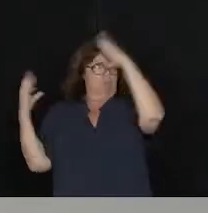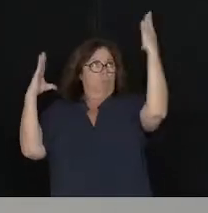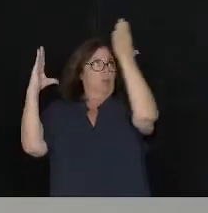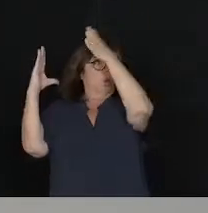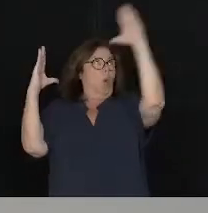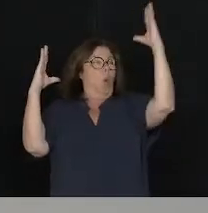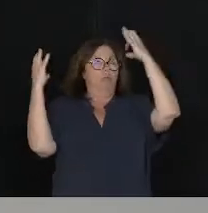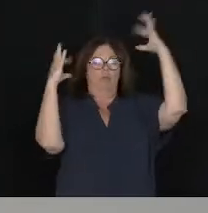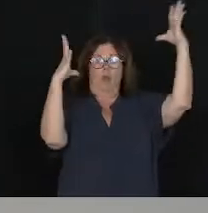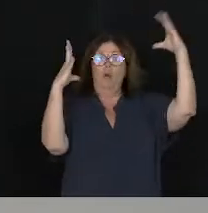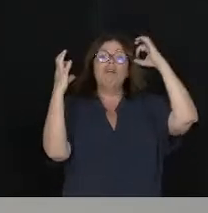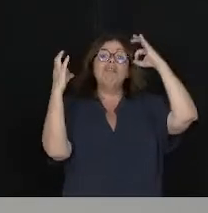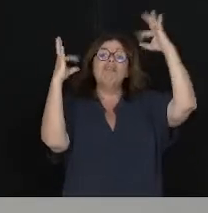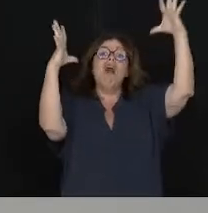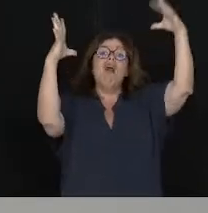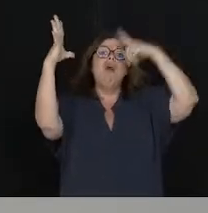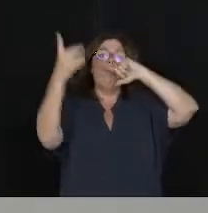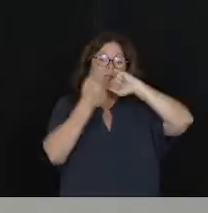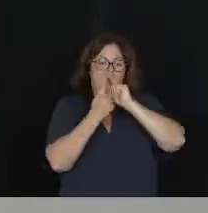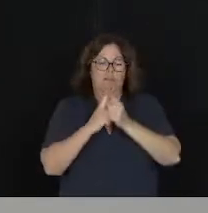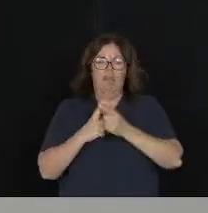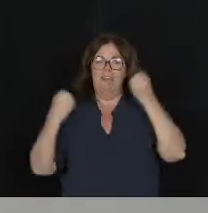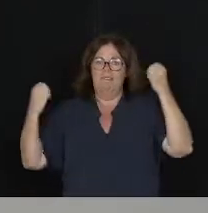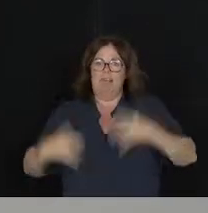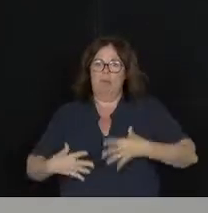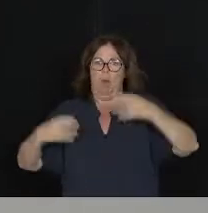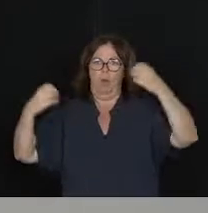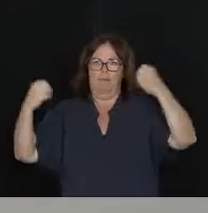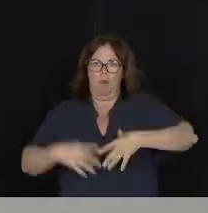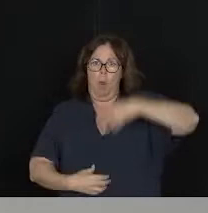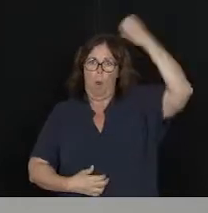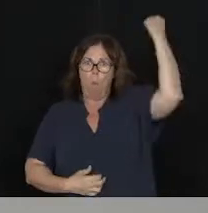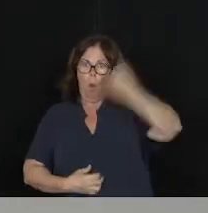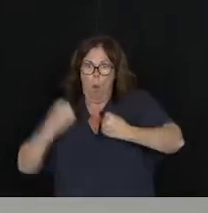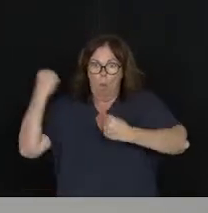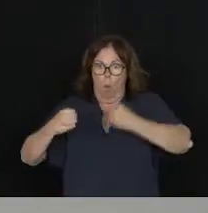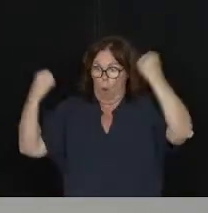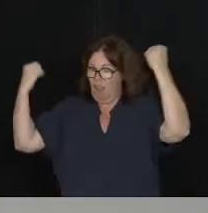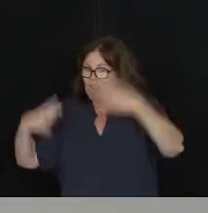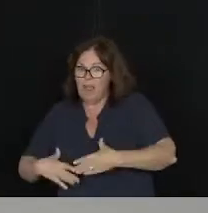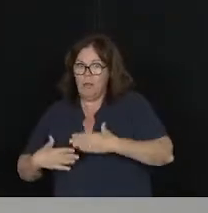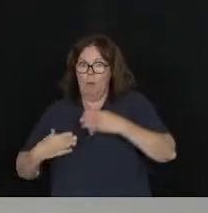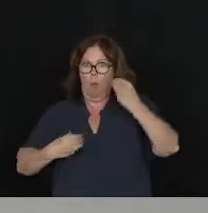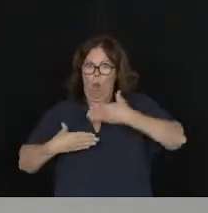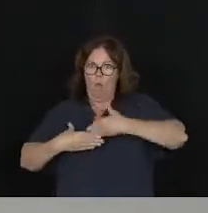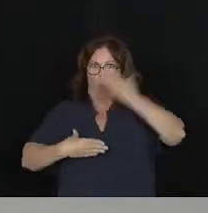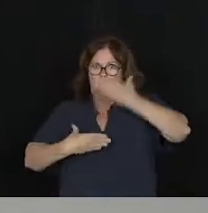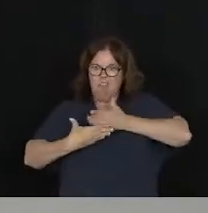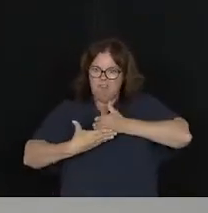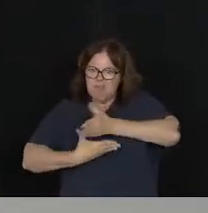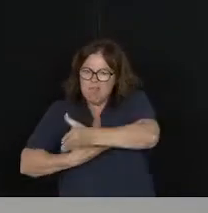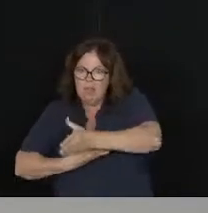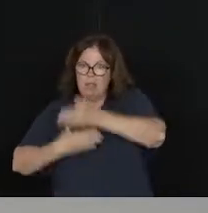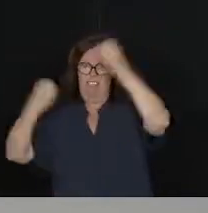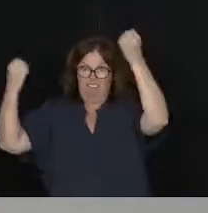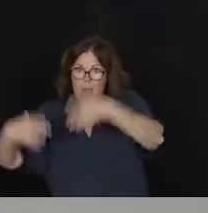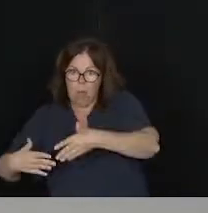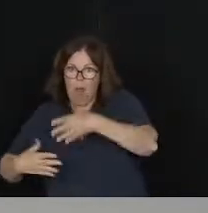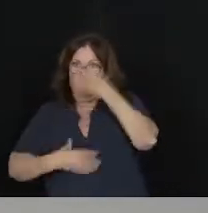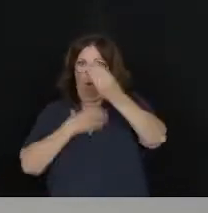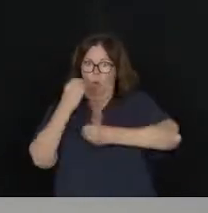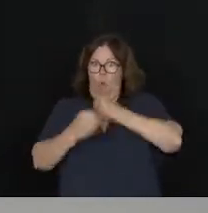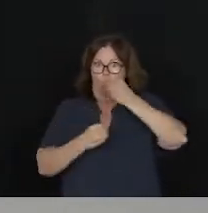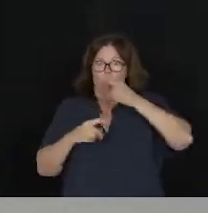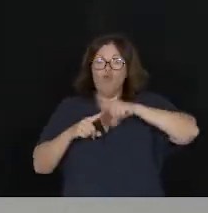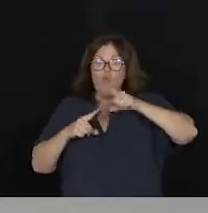de l'événement. L'événement, le bombardement, l'invasion, le franchissement d'une frontière, l'événement tel que les